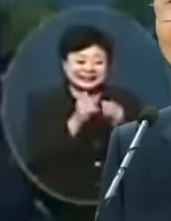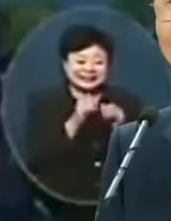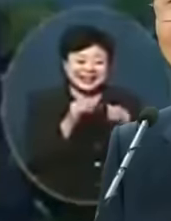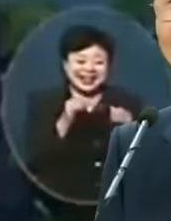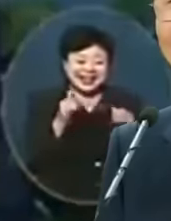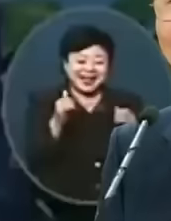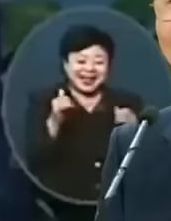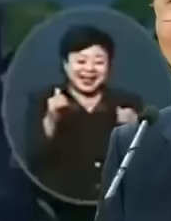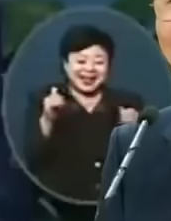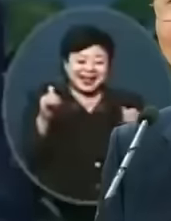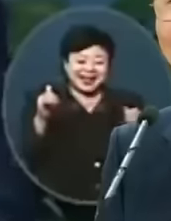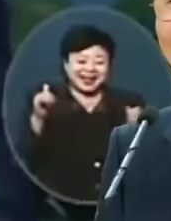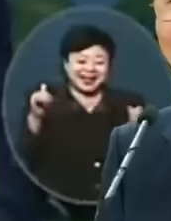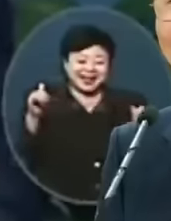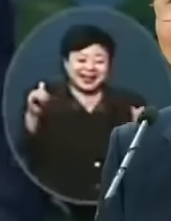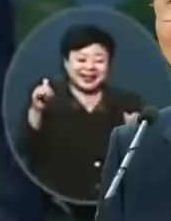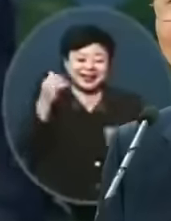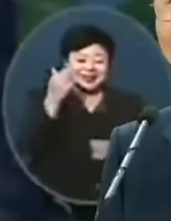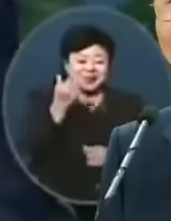사랑하는 자.